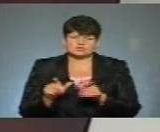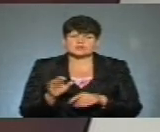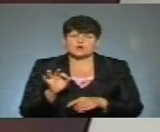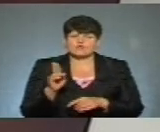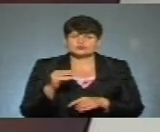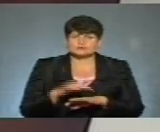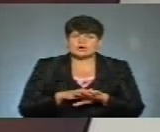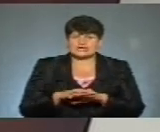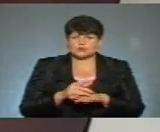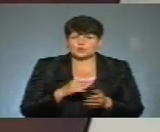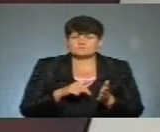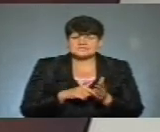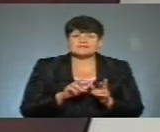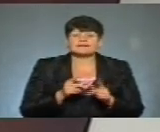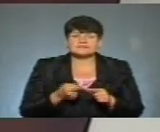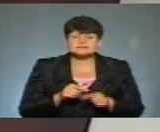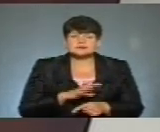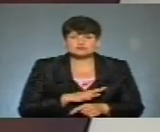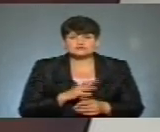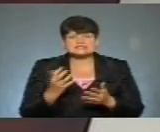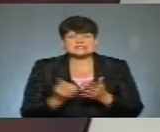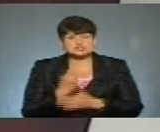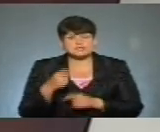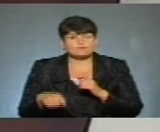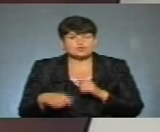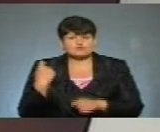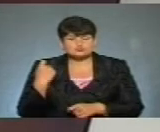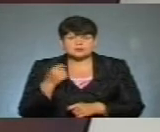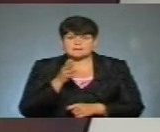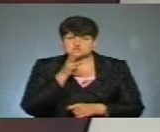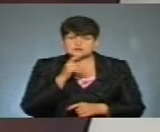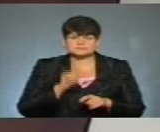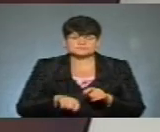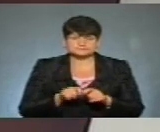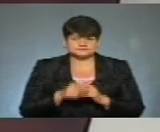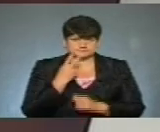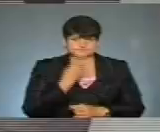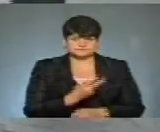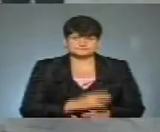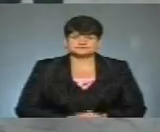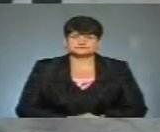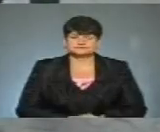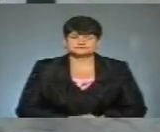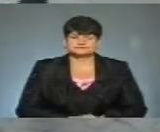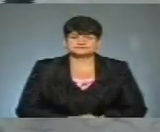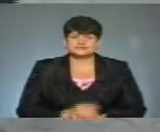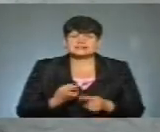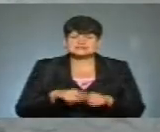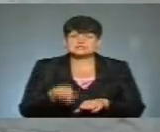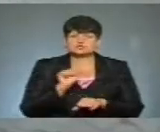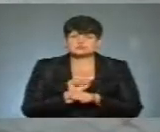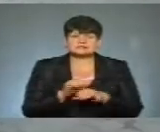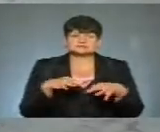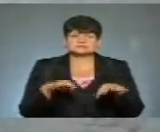міста. Як це було та чи знайшли порушення під час рейду? Дивіться. Це зупинка